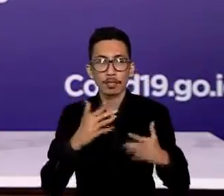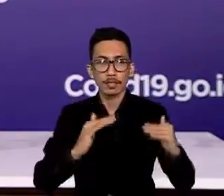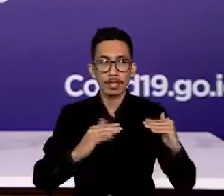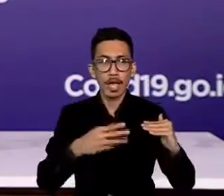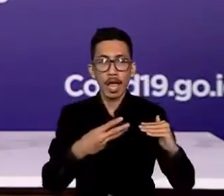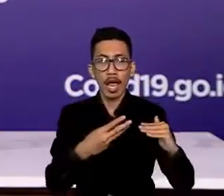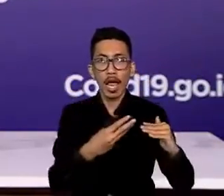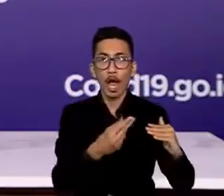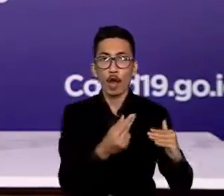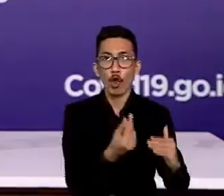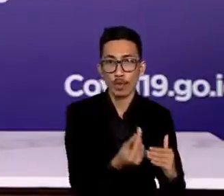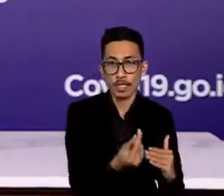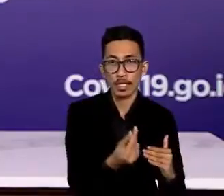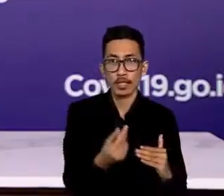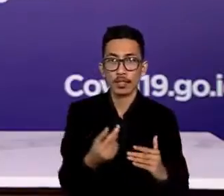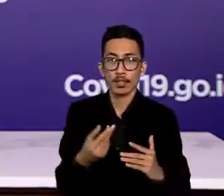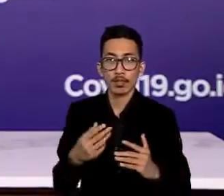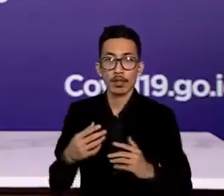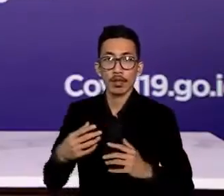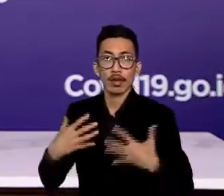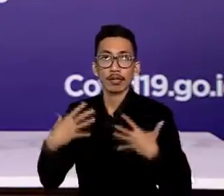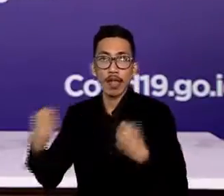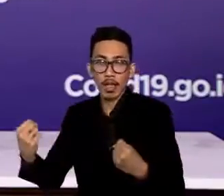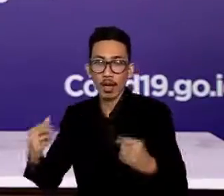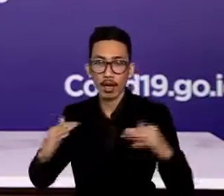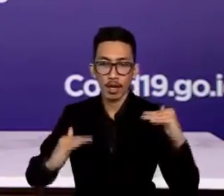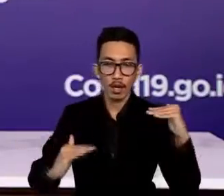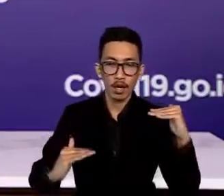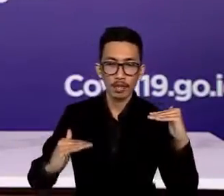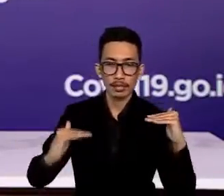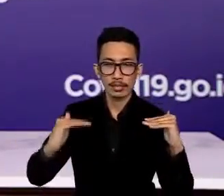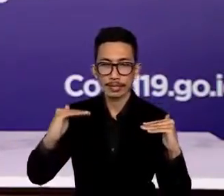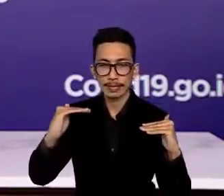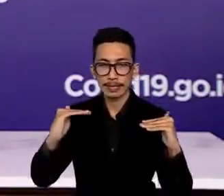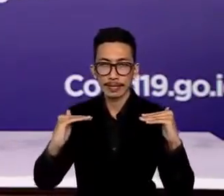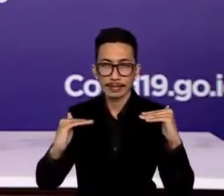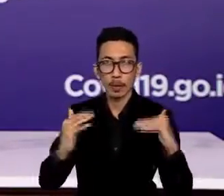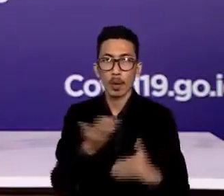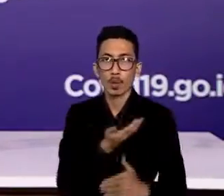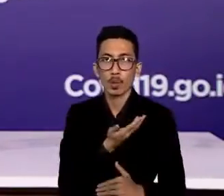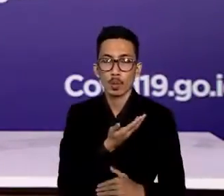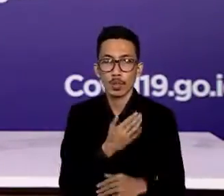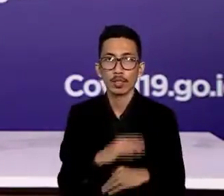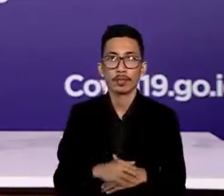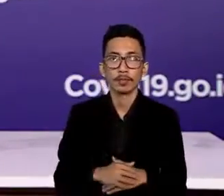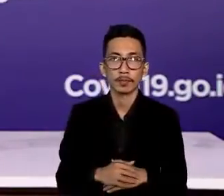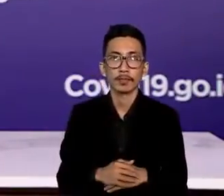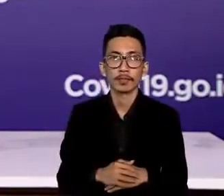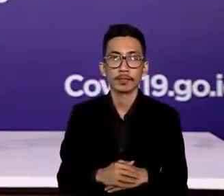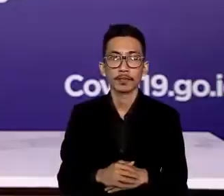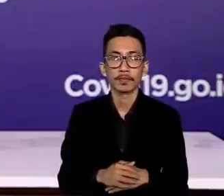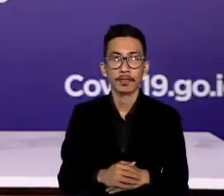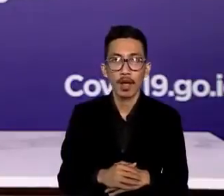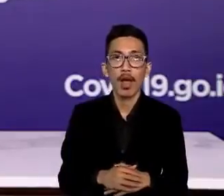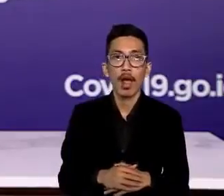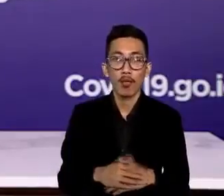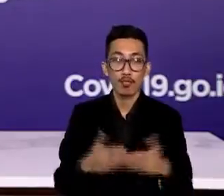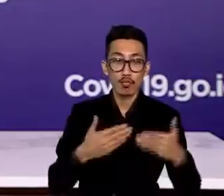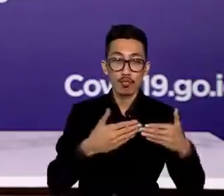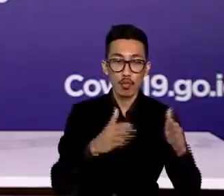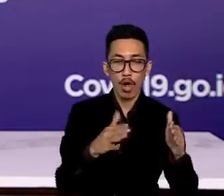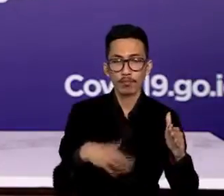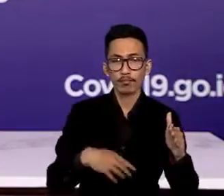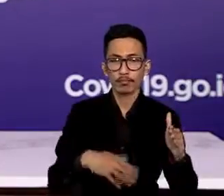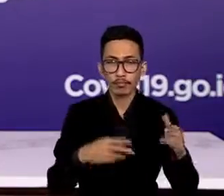ekonomi dengan penanganan kesehatan pembukaan sektor-sektor yang dilakukan akan terus dievaluasi